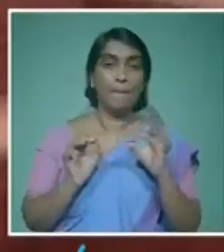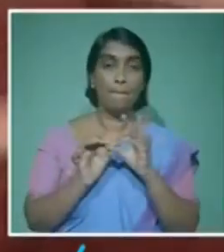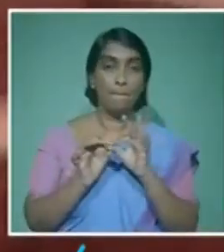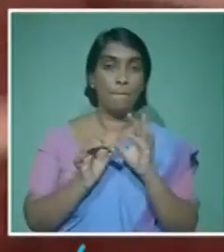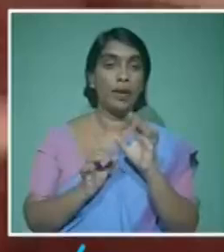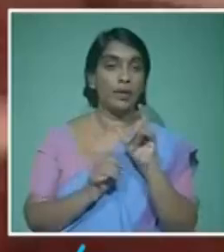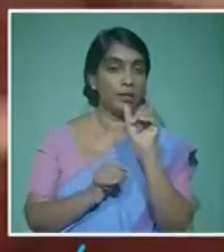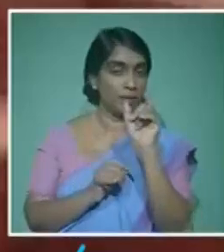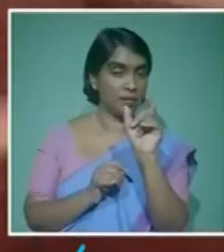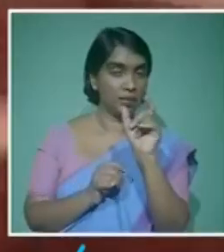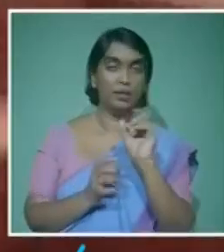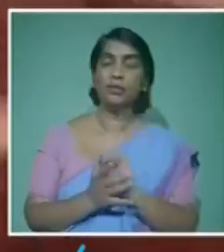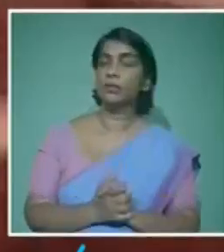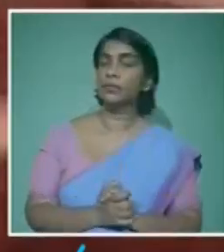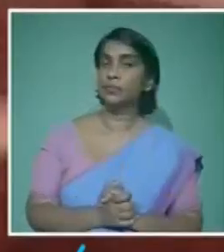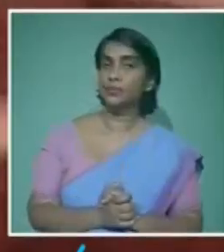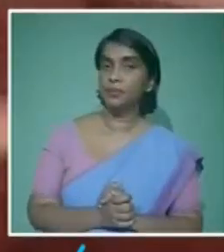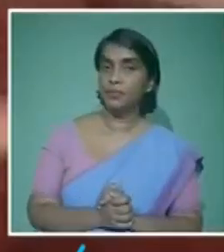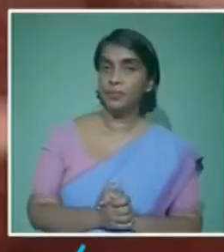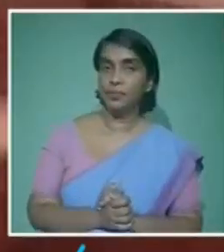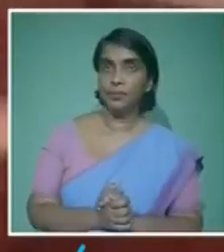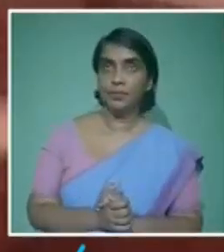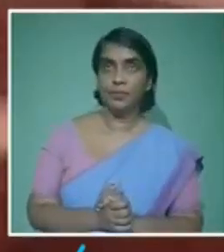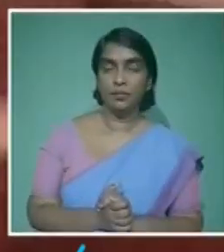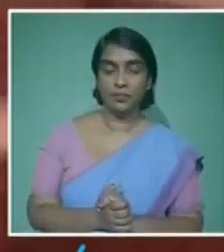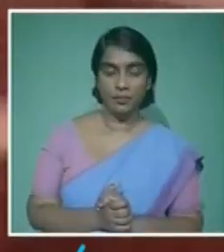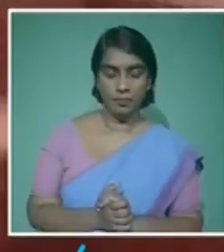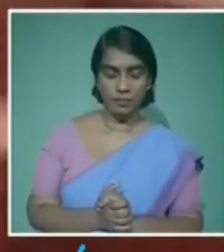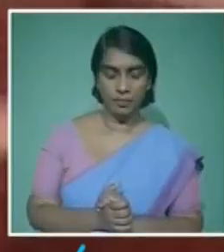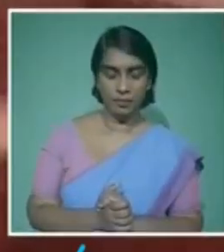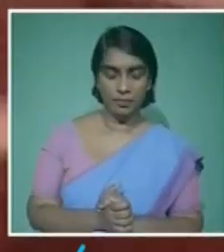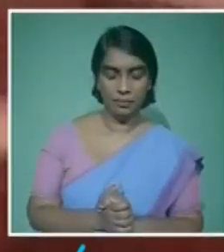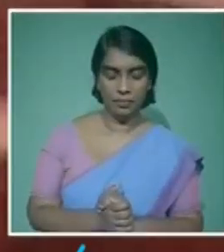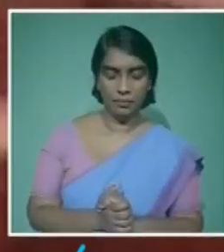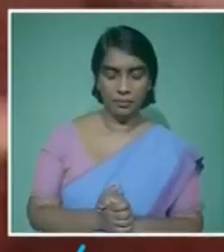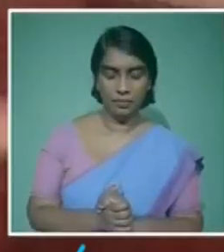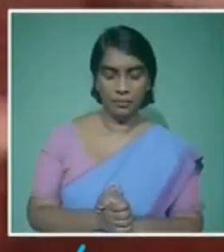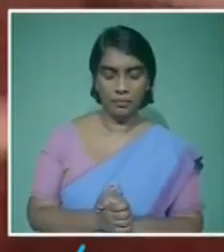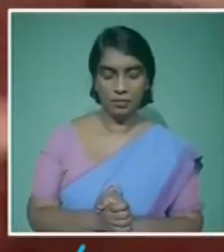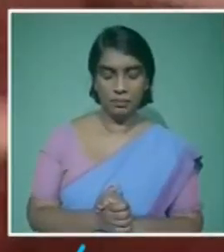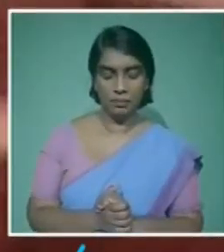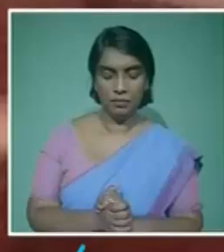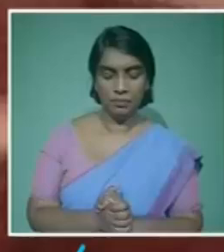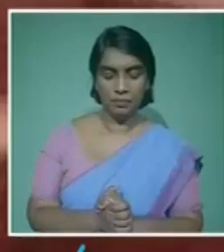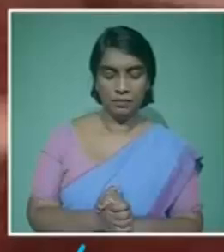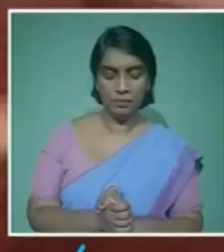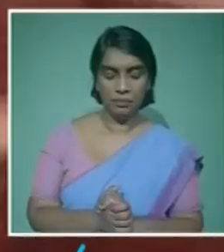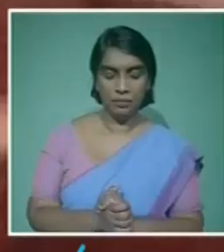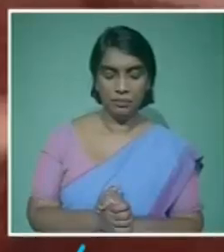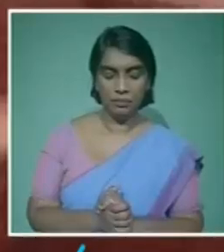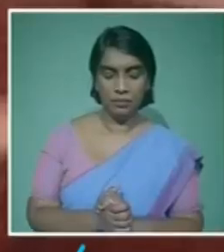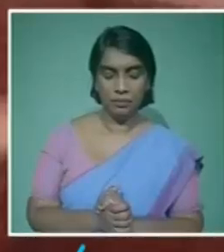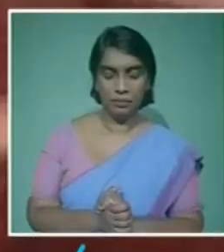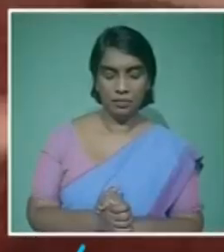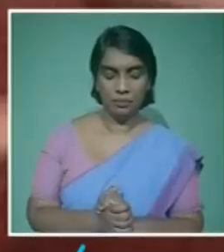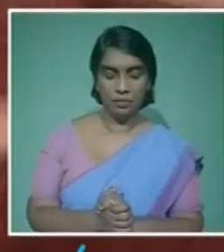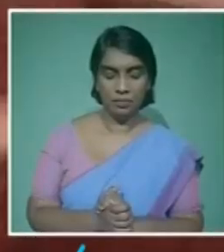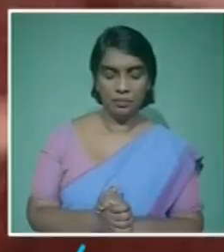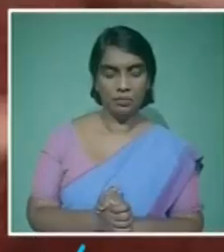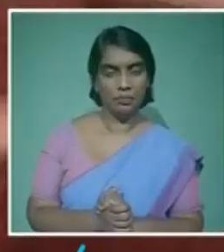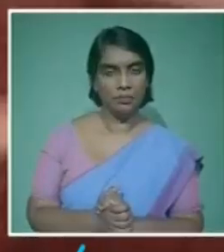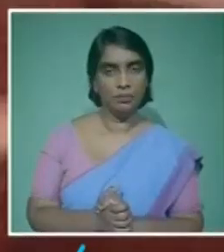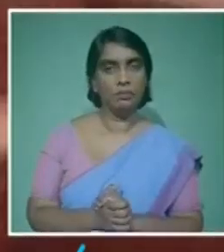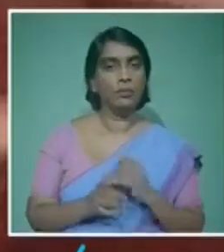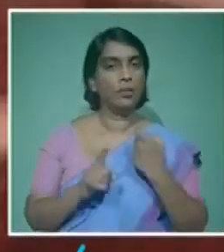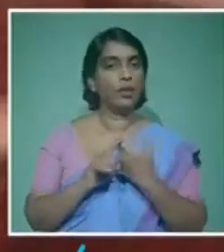மின்கலம் நிரப்பலுக்கு 86 ரூபாய் செலவாகும் வகையில் 100 கிலோமீட்டருக்கு அதிகமான தூரம்